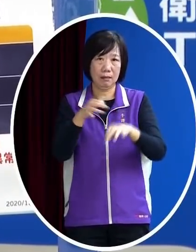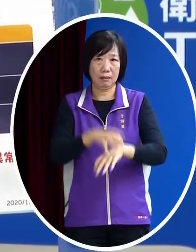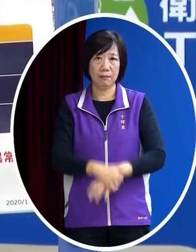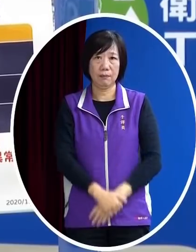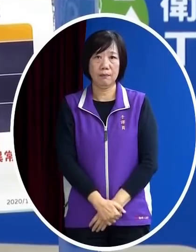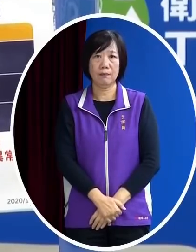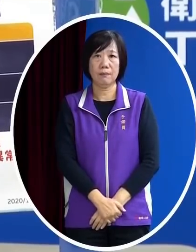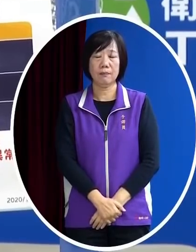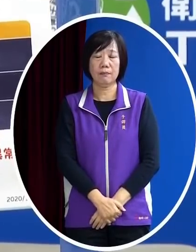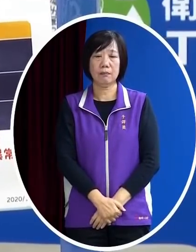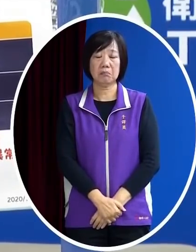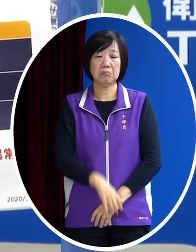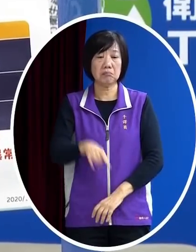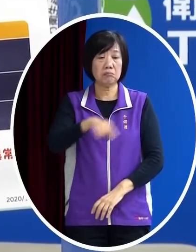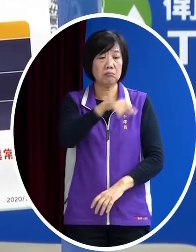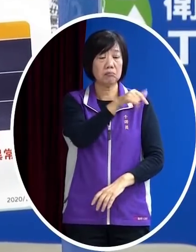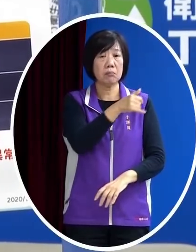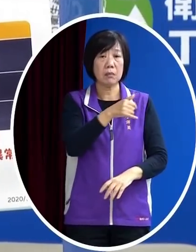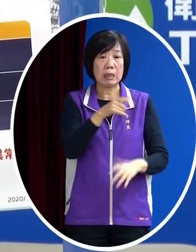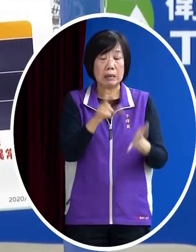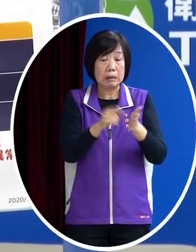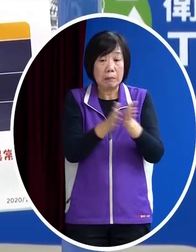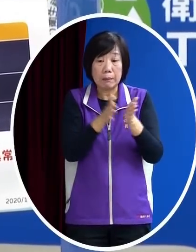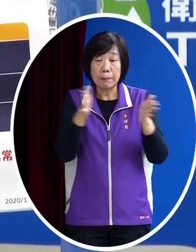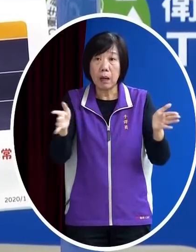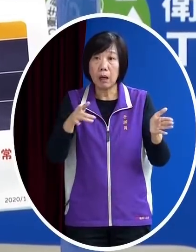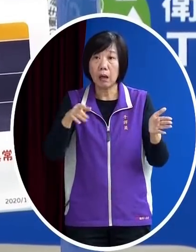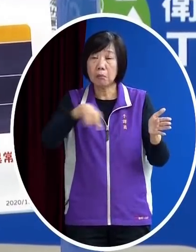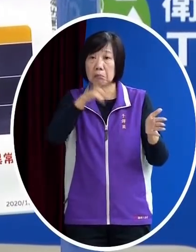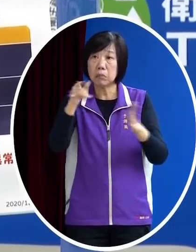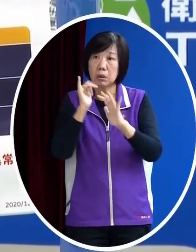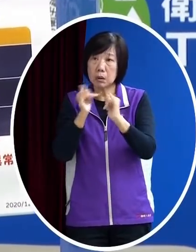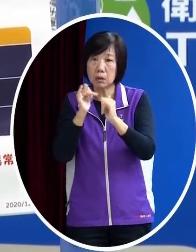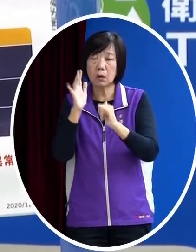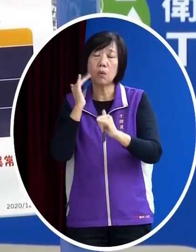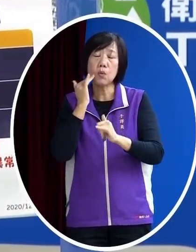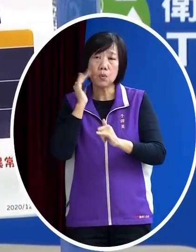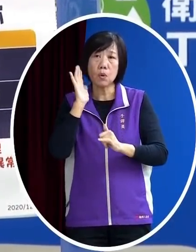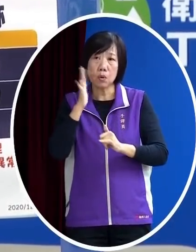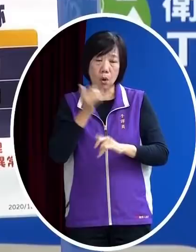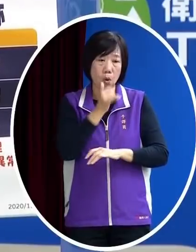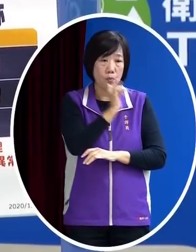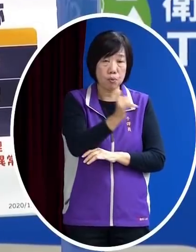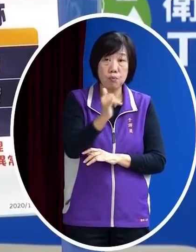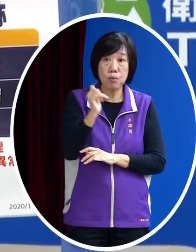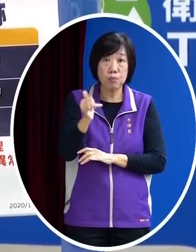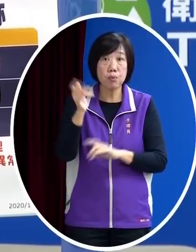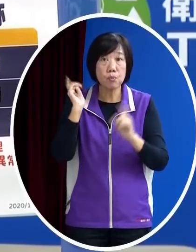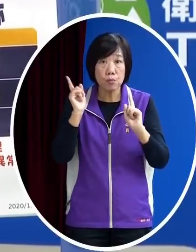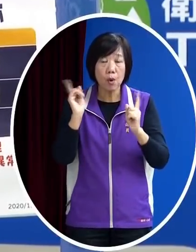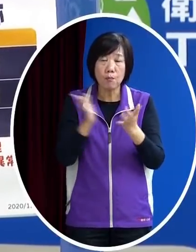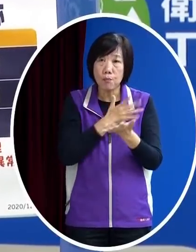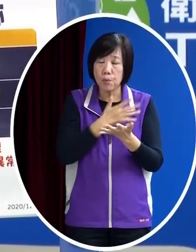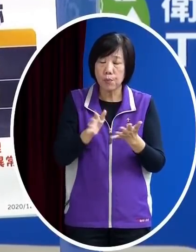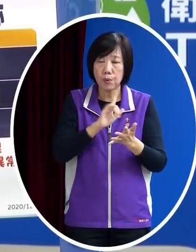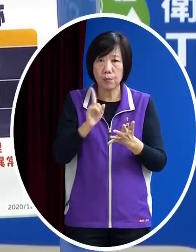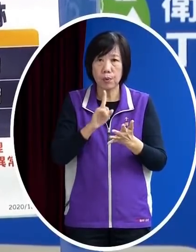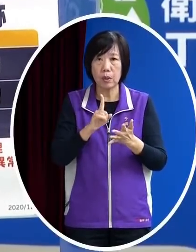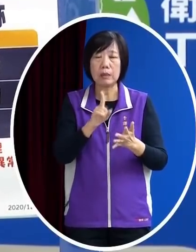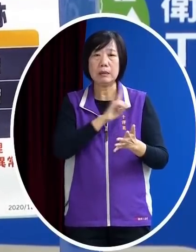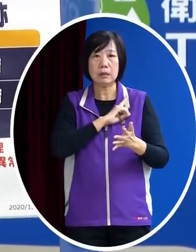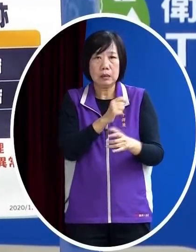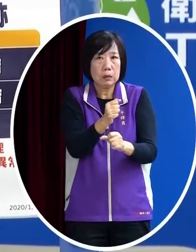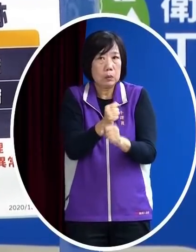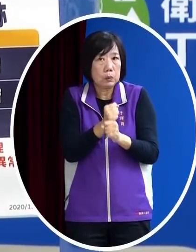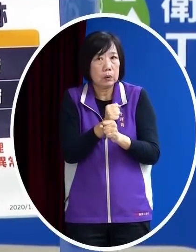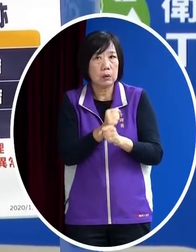所以大家就说，在这样的期限，有这段时间内，可能有到那个地方的这民众，请加强